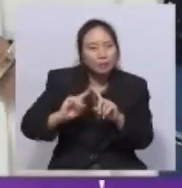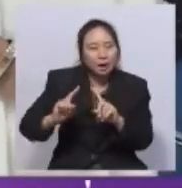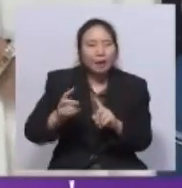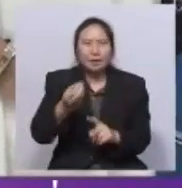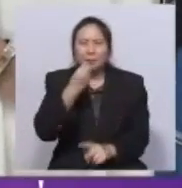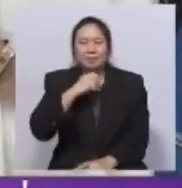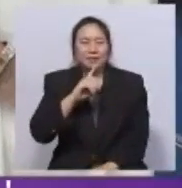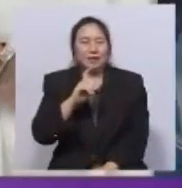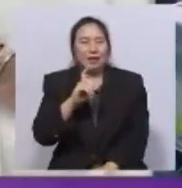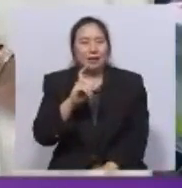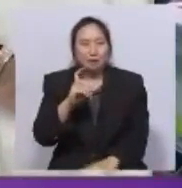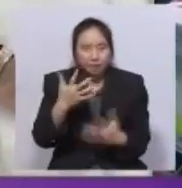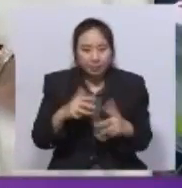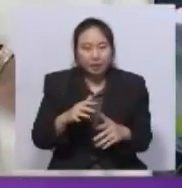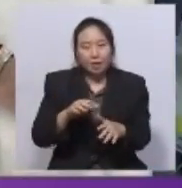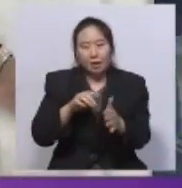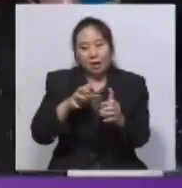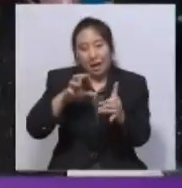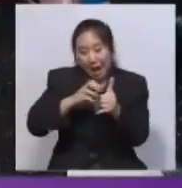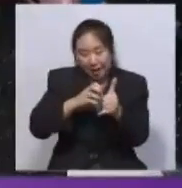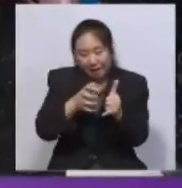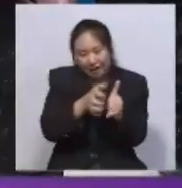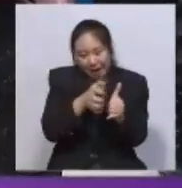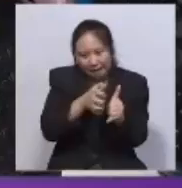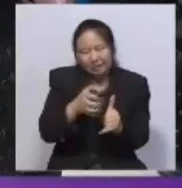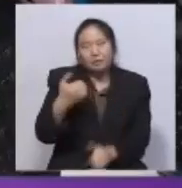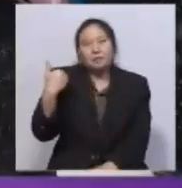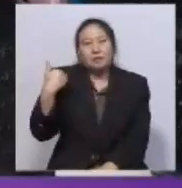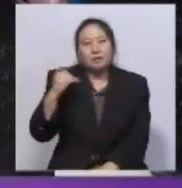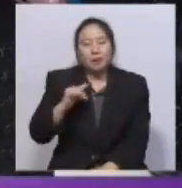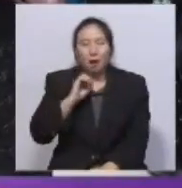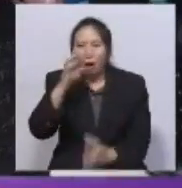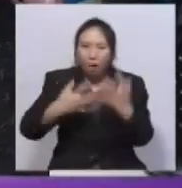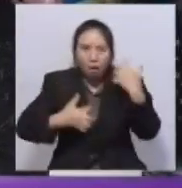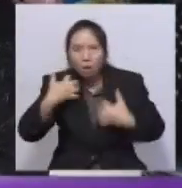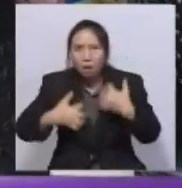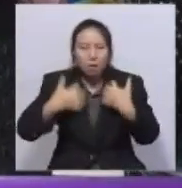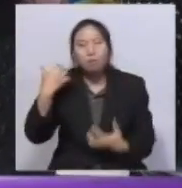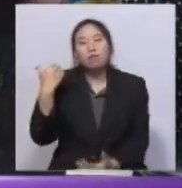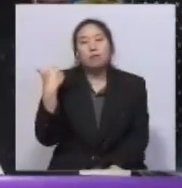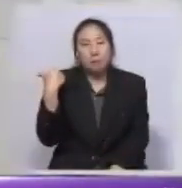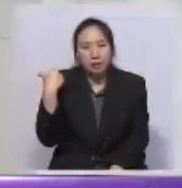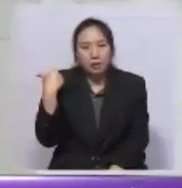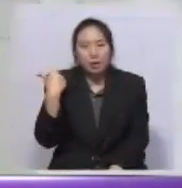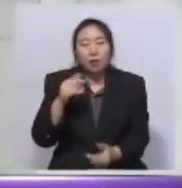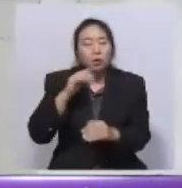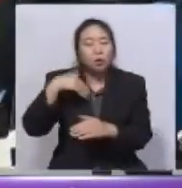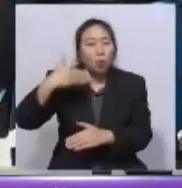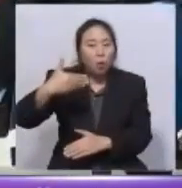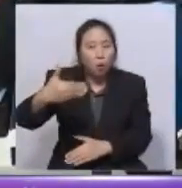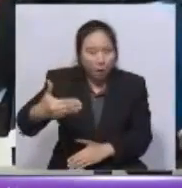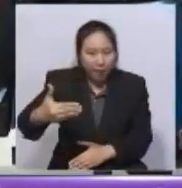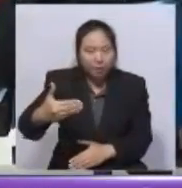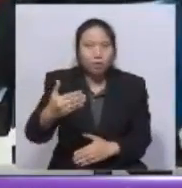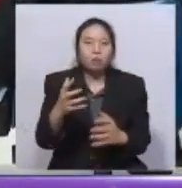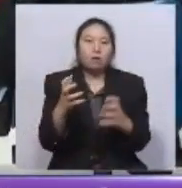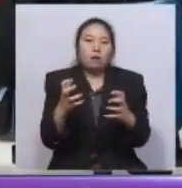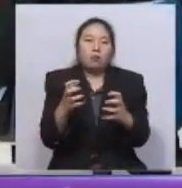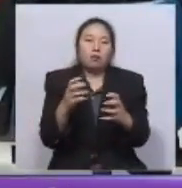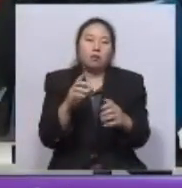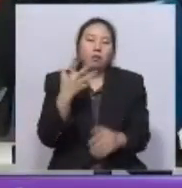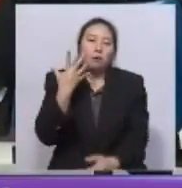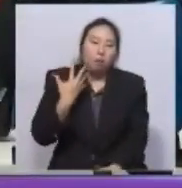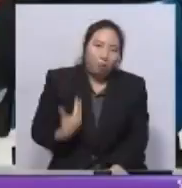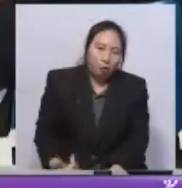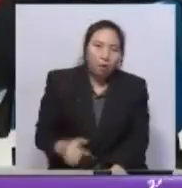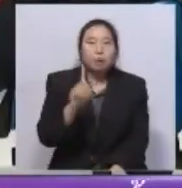น้ำคันบริเวณที่ถูกกัดบางครั้งเอะอะโวยวายคุมสติไม่อยู่ระยะท้ายจะมีอาการอัมพาตและเสียชีวิต